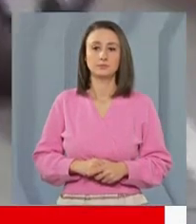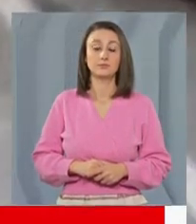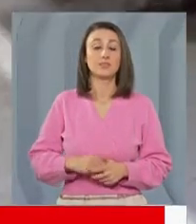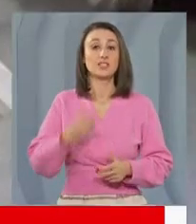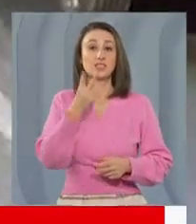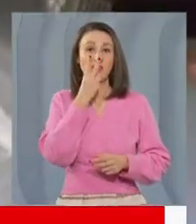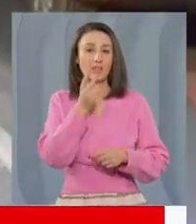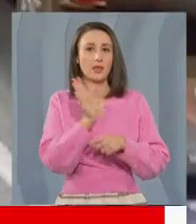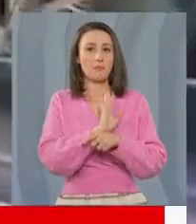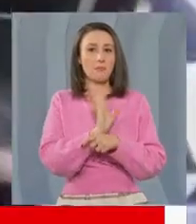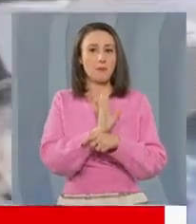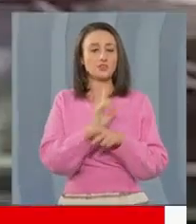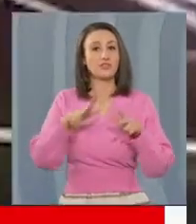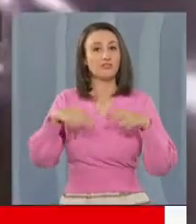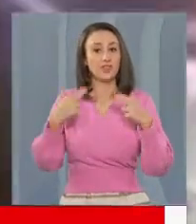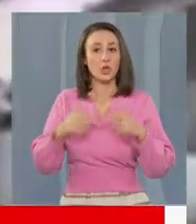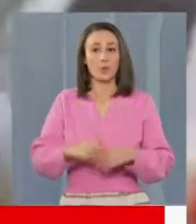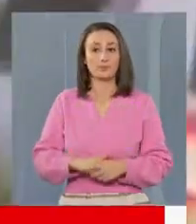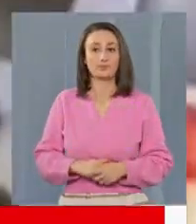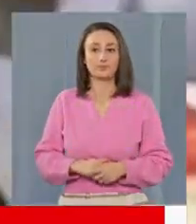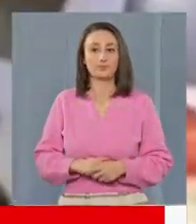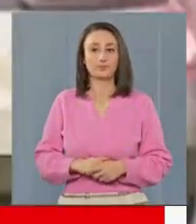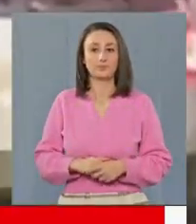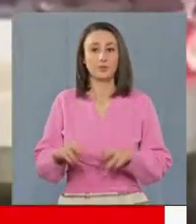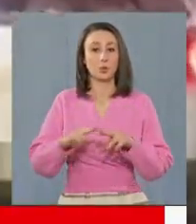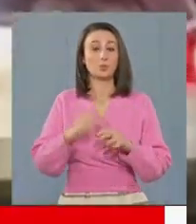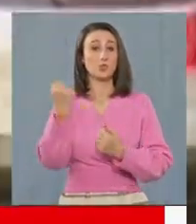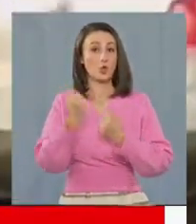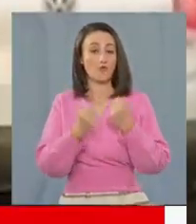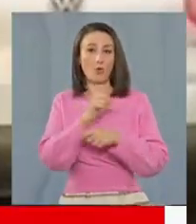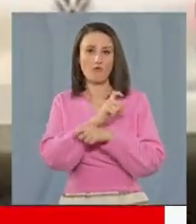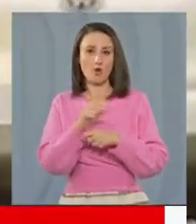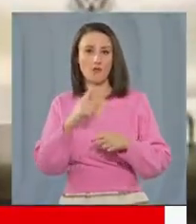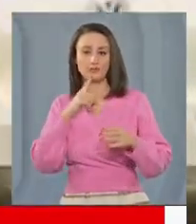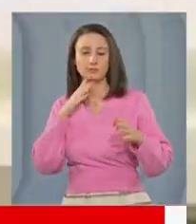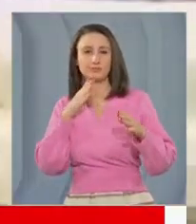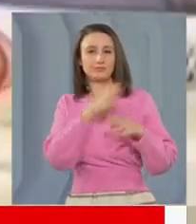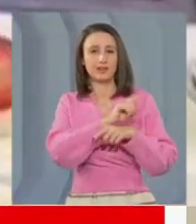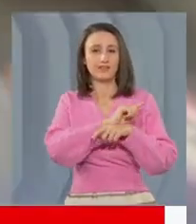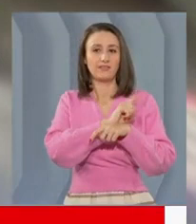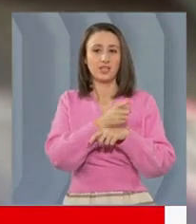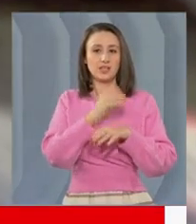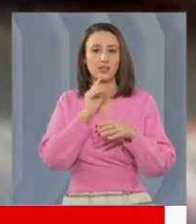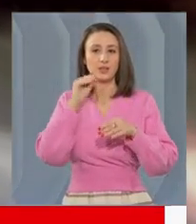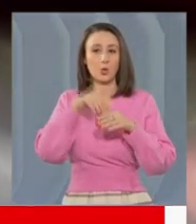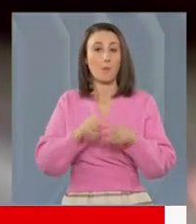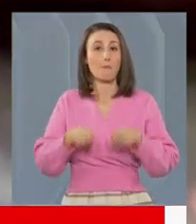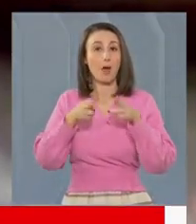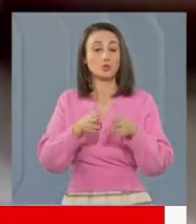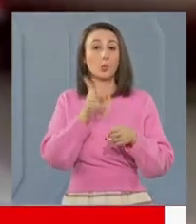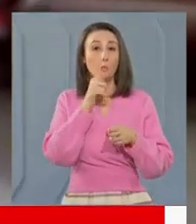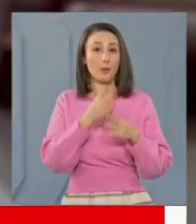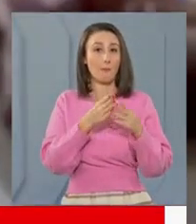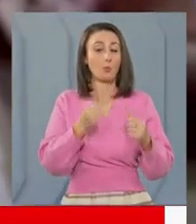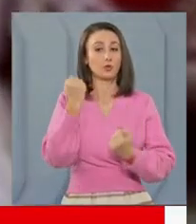Din imaginile surprinse pe camerele de supraveghere, se observă cum șoferul vinovat intră cu viteză în interiorul pasajului unde mai